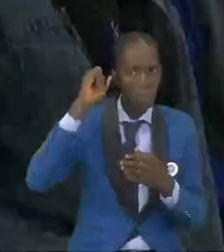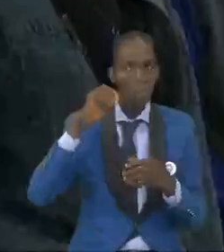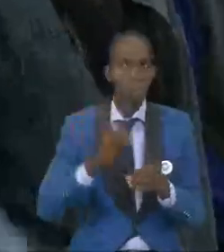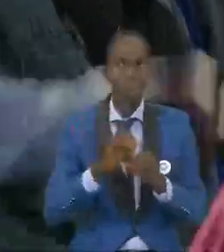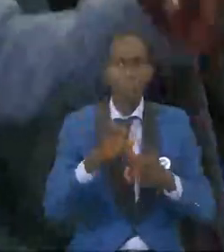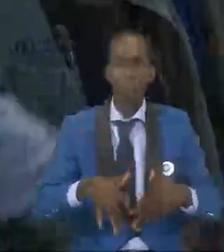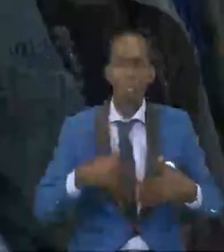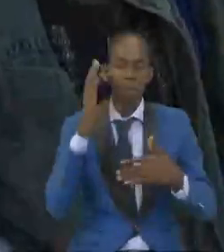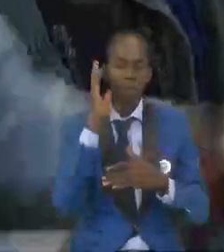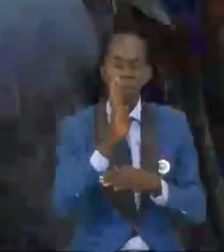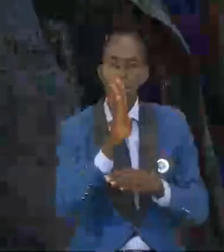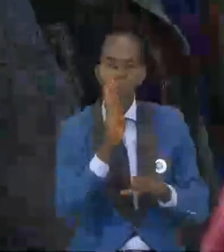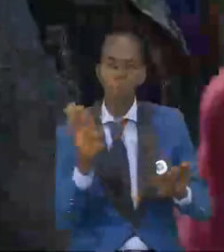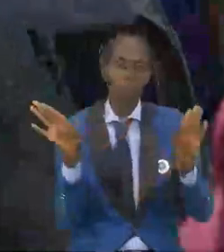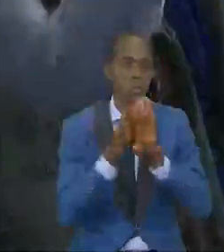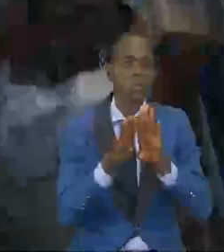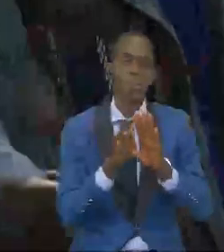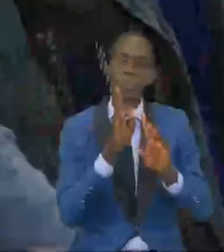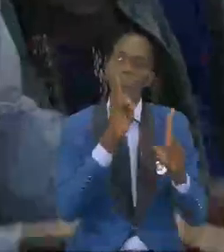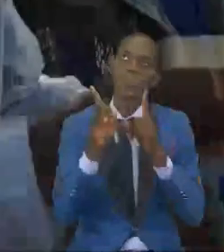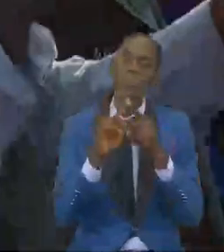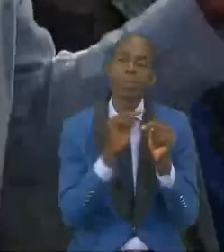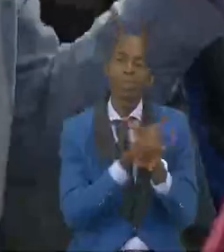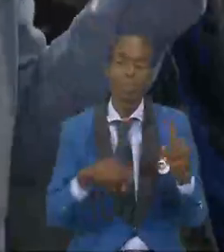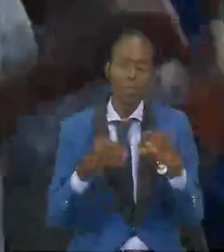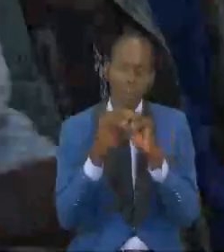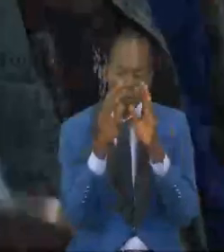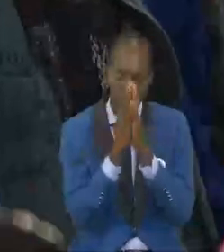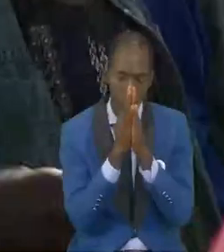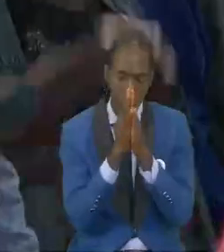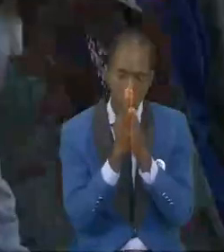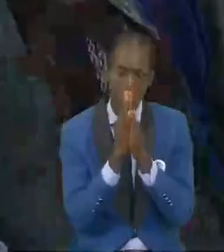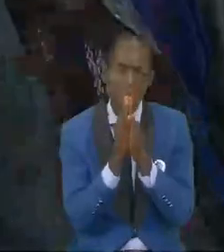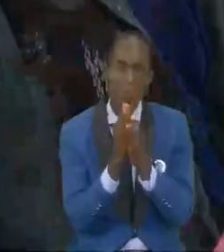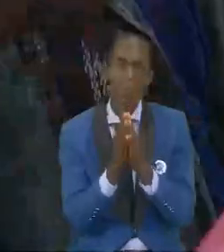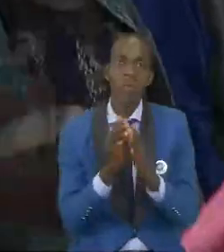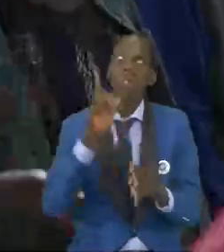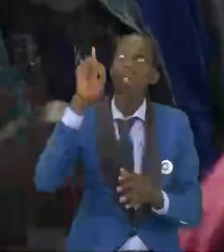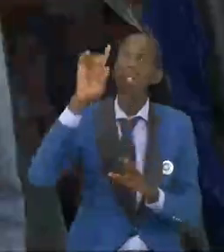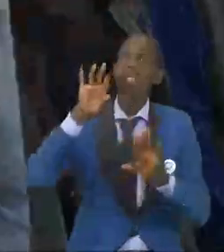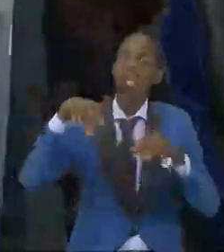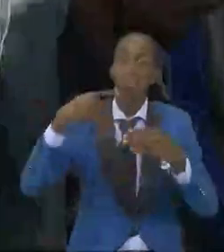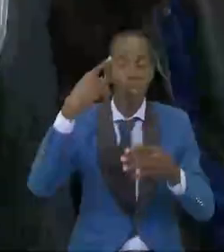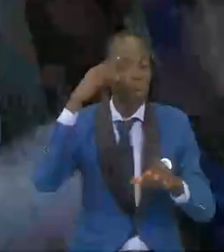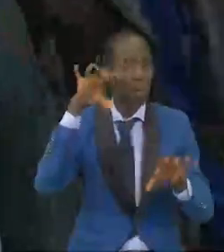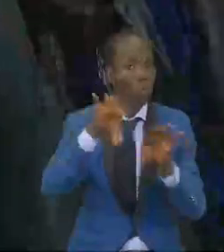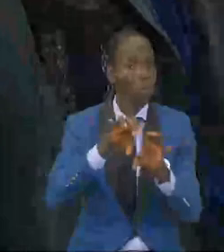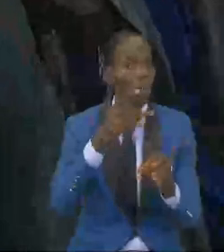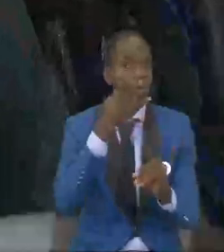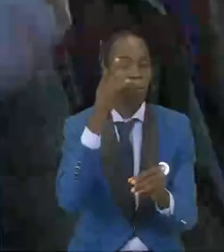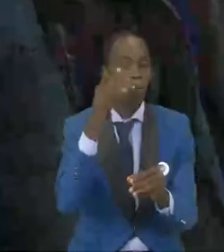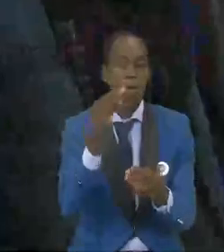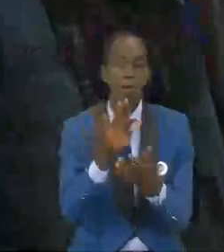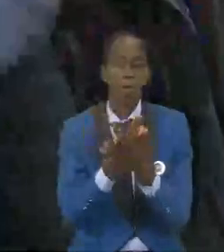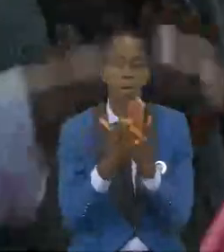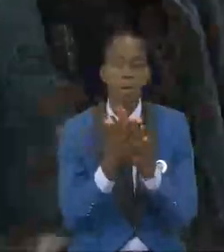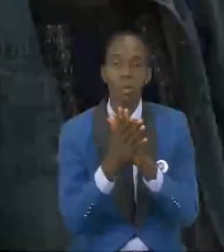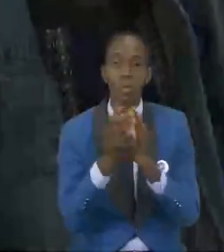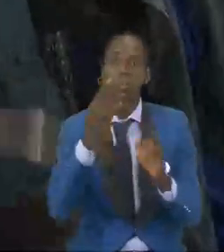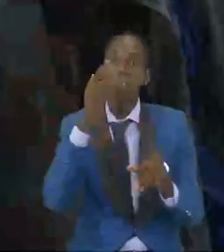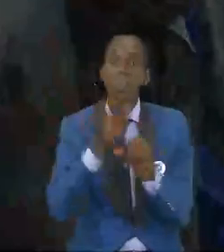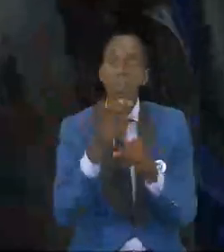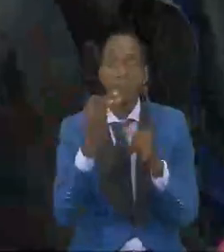toute la guerre des Lions de ta vie seront fermés par le Seigneur il te donne l'alliance